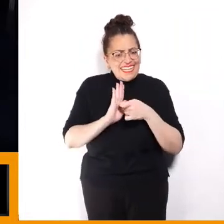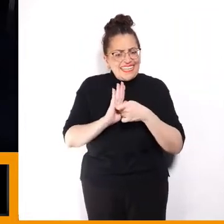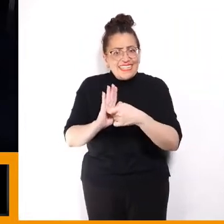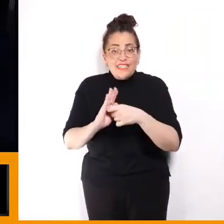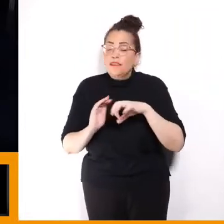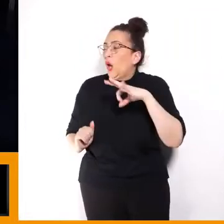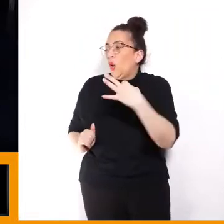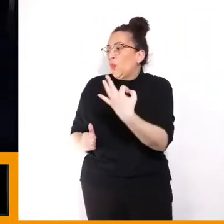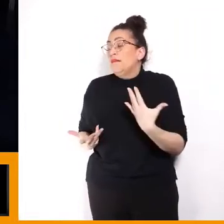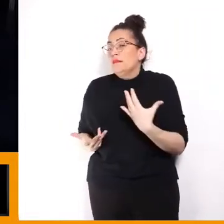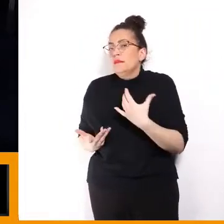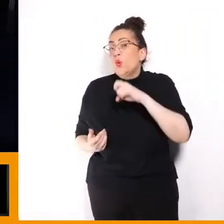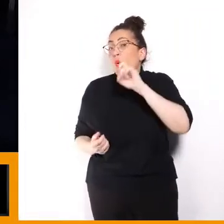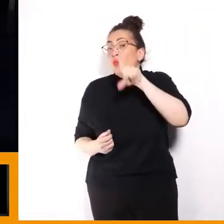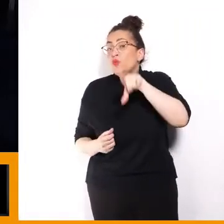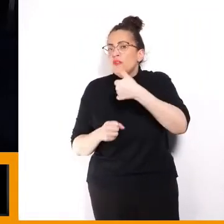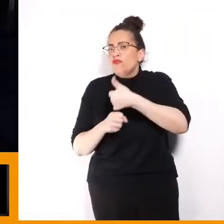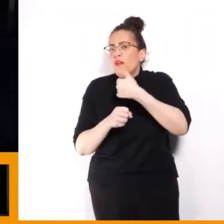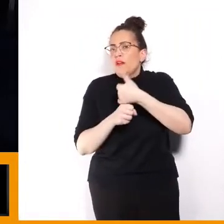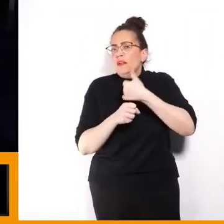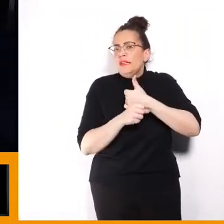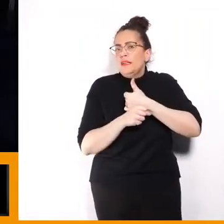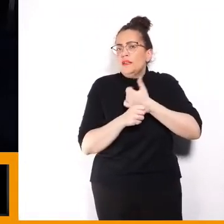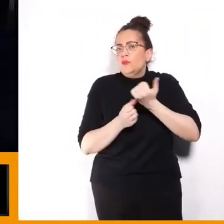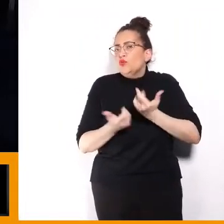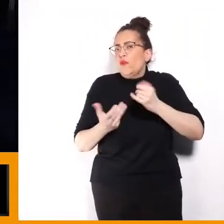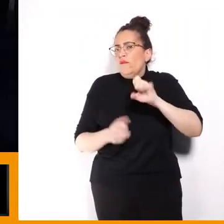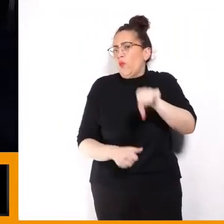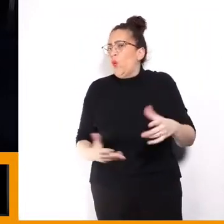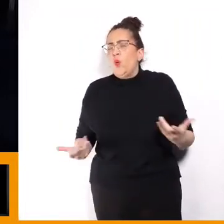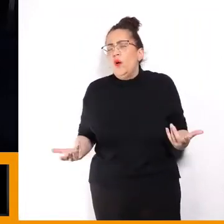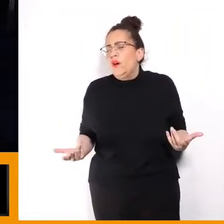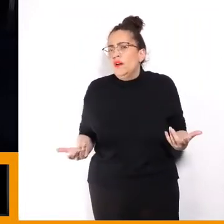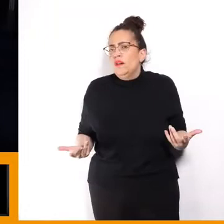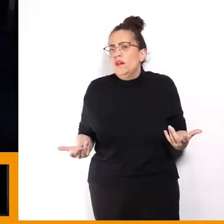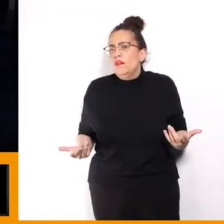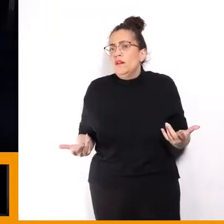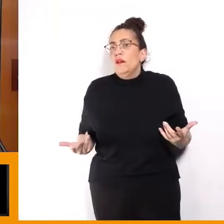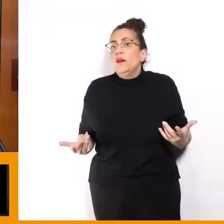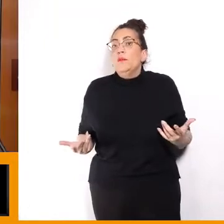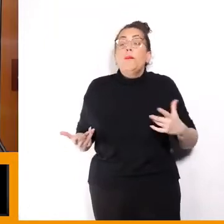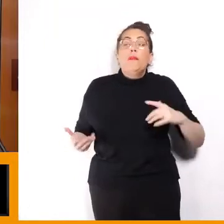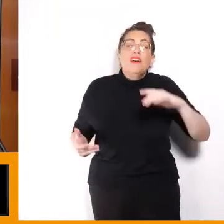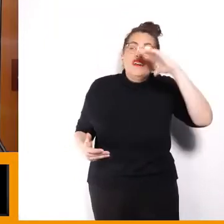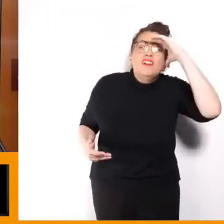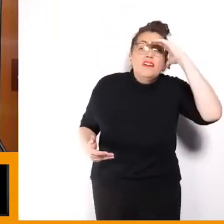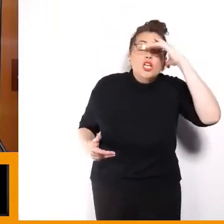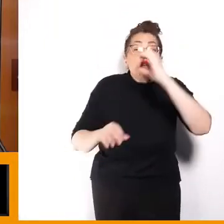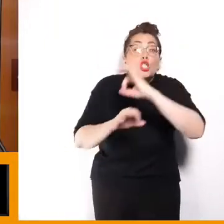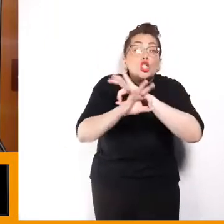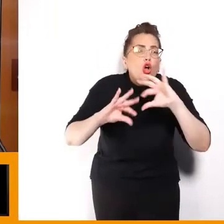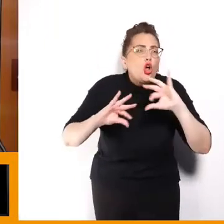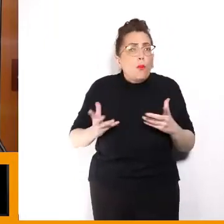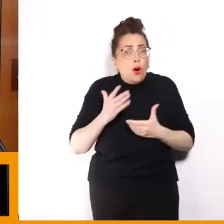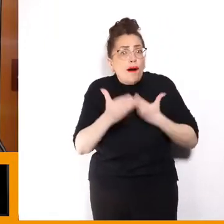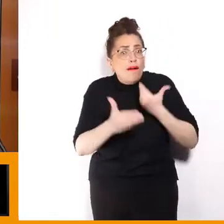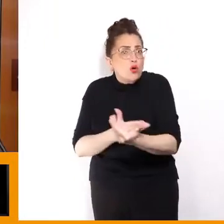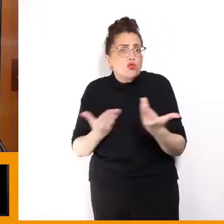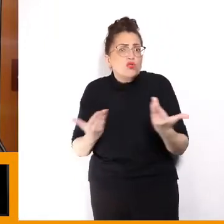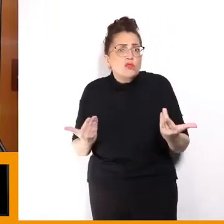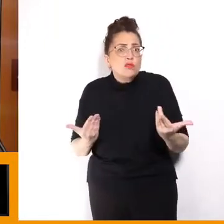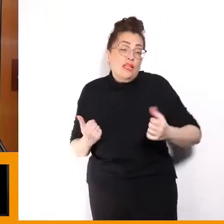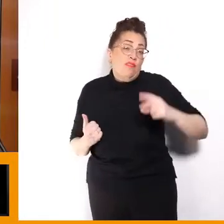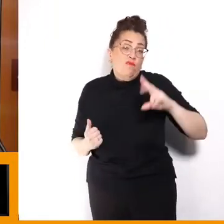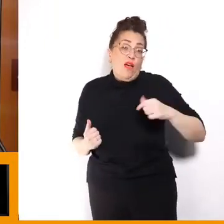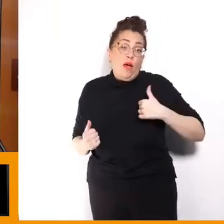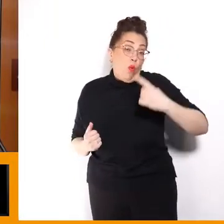pluriannuelle, on fait de la navigation à vue. Enfin, et comment les partenaires? Parce que moi je crois beaucoup aussi, je ne l'ai pas évoqué, à la